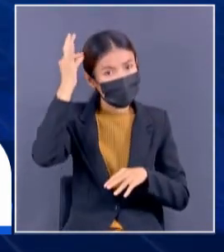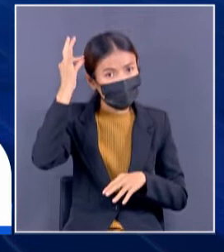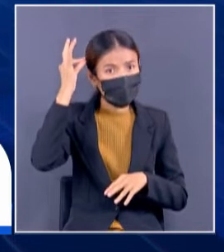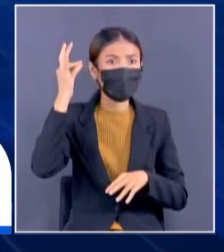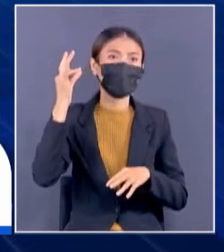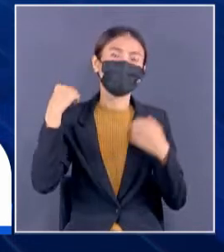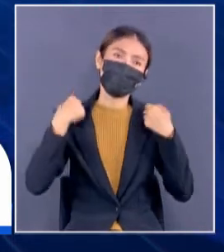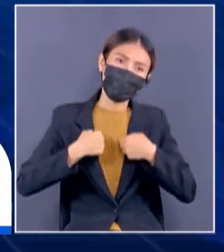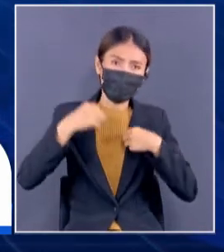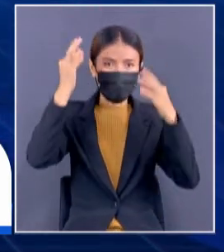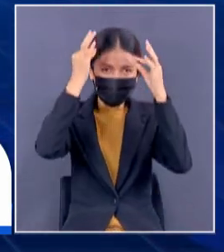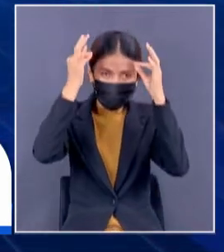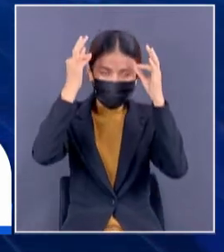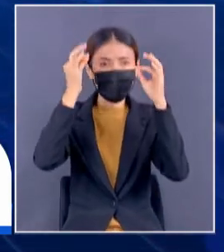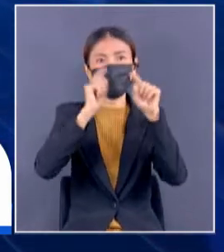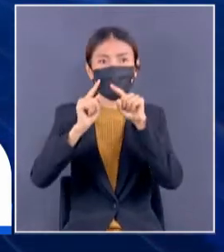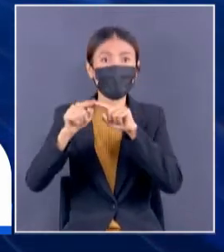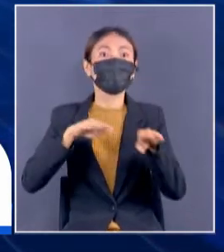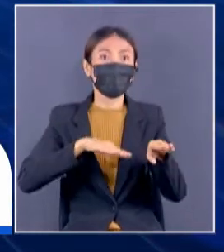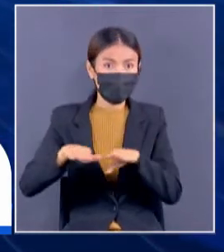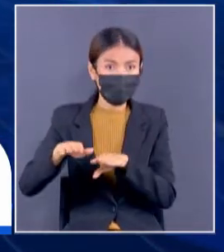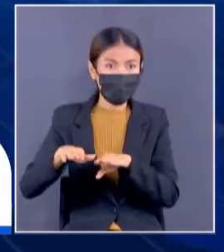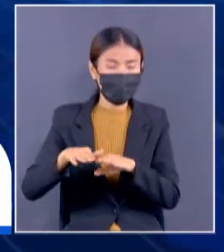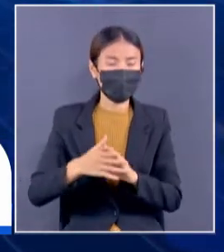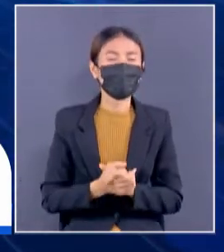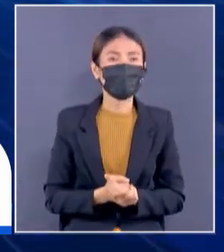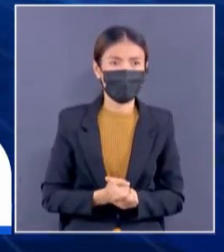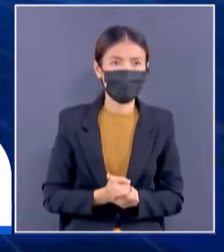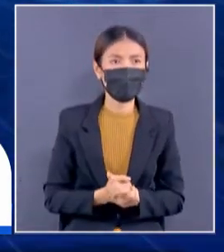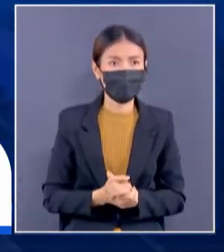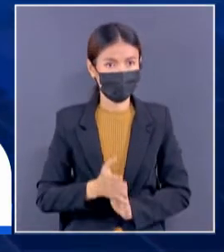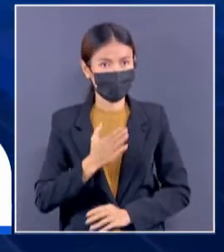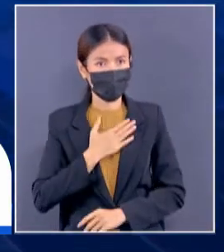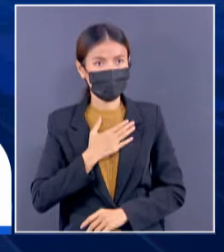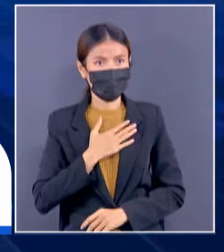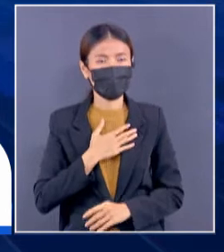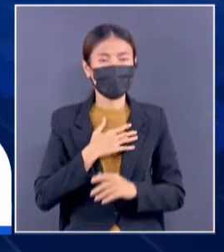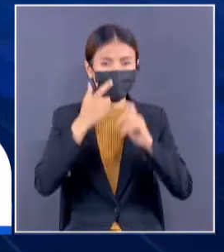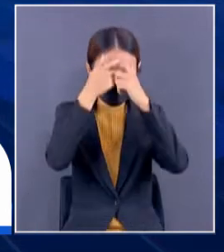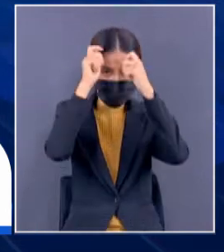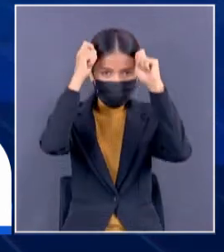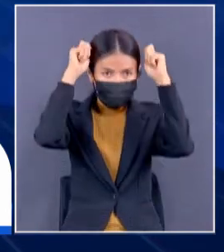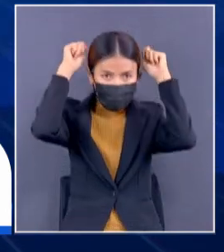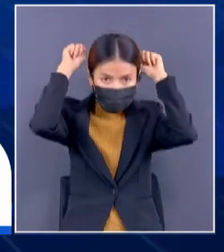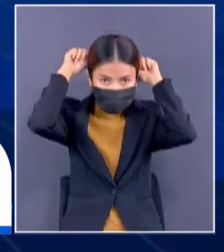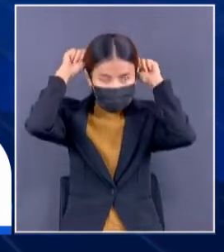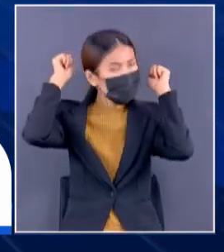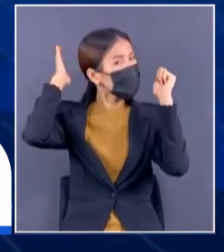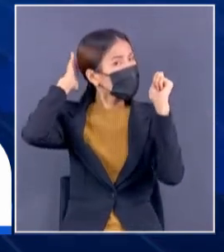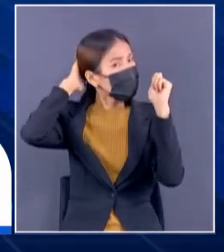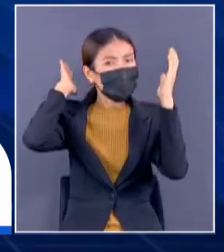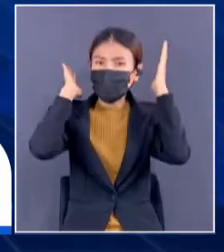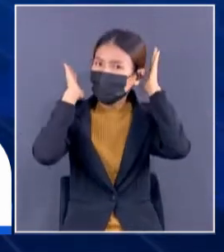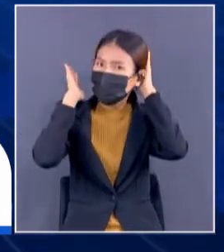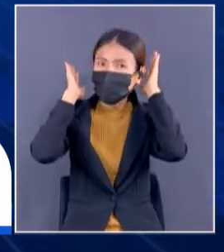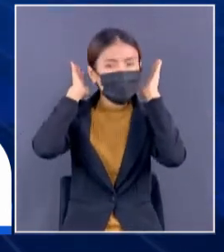คลุยทรงผมทุกอย่างพร้อมครับโดยน้องเนี่ยเตรียมตัวทำผมเก็บทรงอย่างดีเพื่อไม่ให้ผม